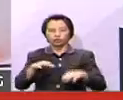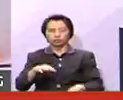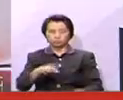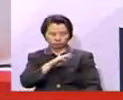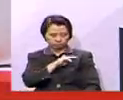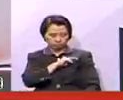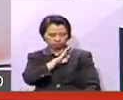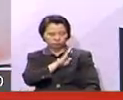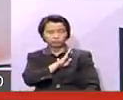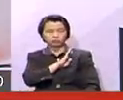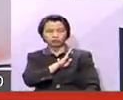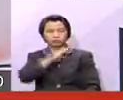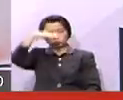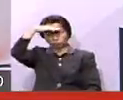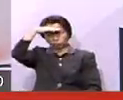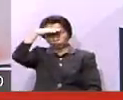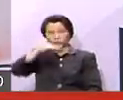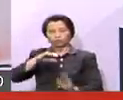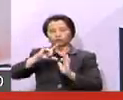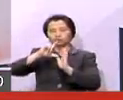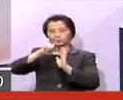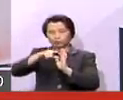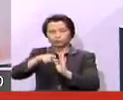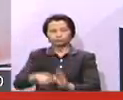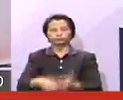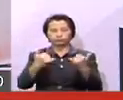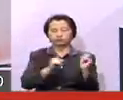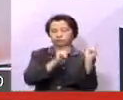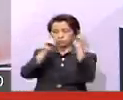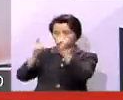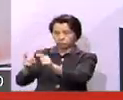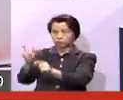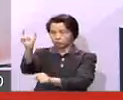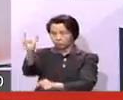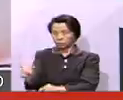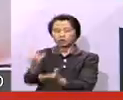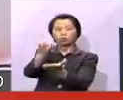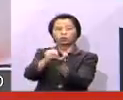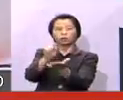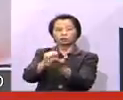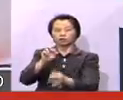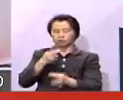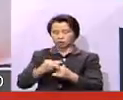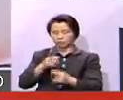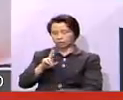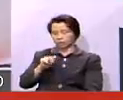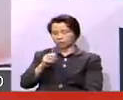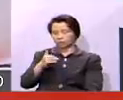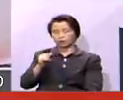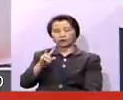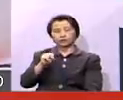besar Datuk Seri Mohamad Khalid nodir sebentar sahaja lagi kita bersama pula dengan seorang lagi wartawan Radin Mohamad Azwan